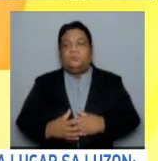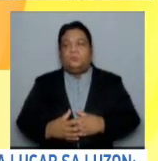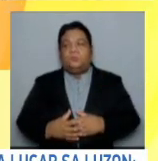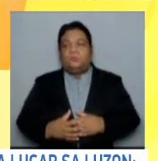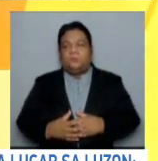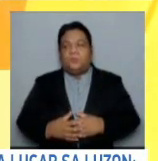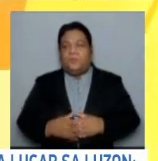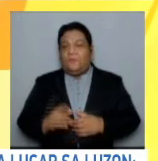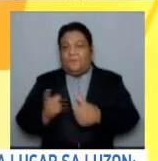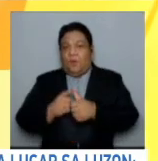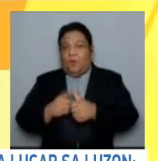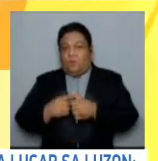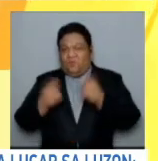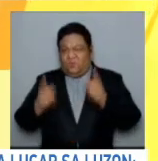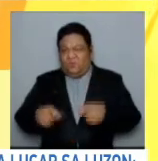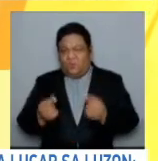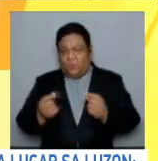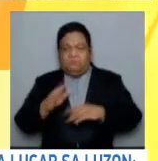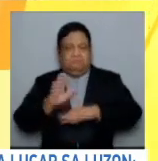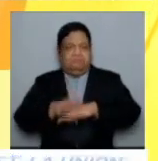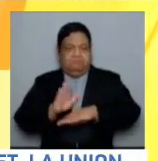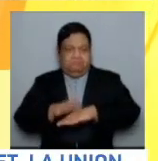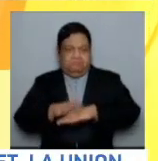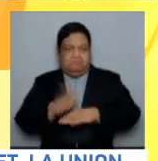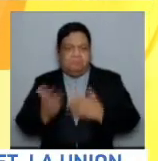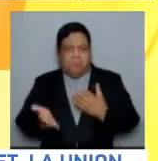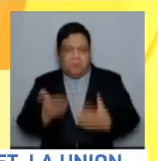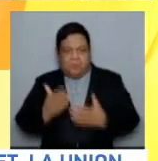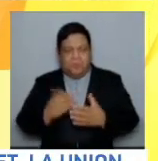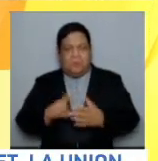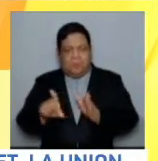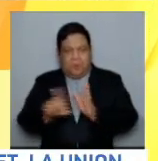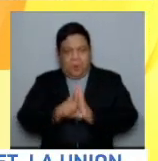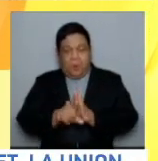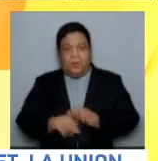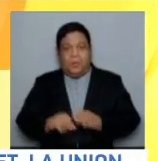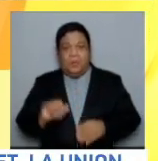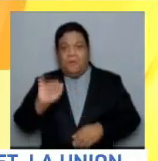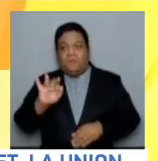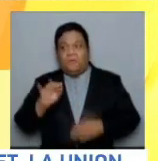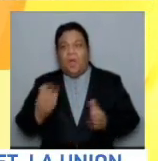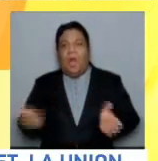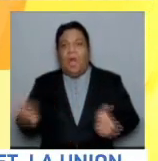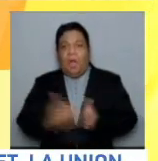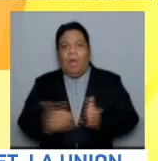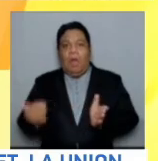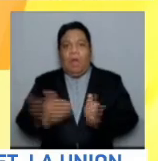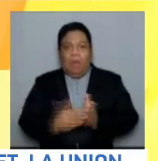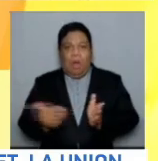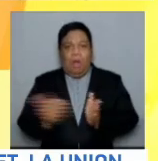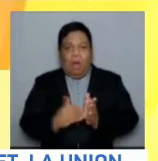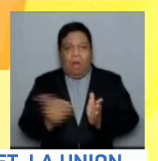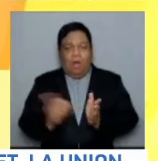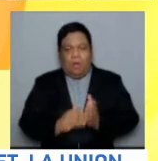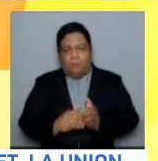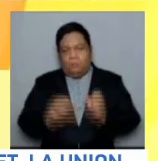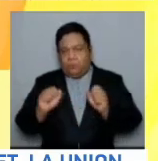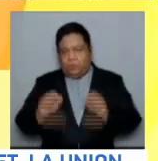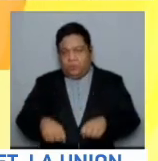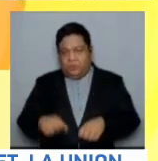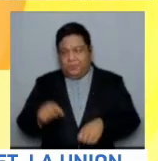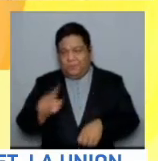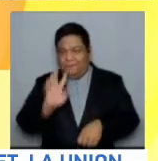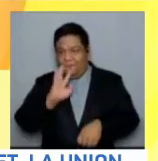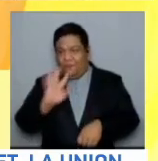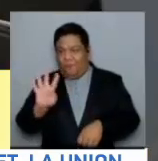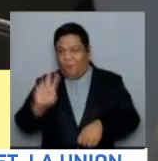isang reminder na, oh, bawal yan, di ba? Pero pag naging repeat offender, maaaring masuspindi ang inyong mga benepisyo at sa